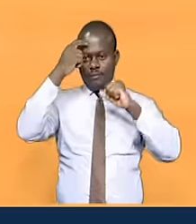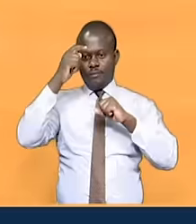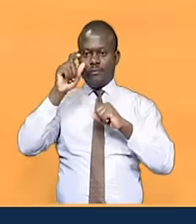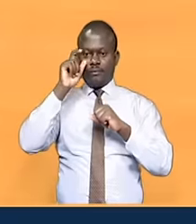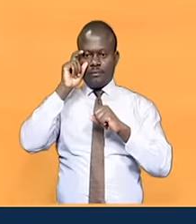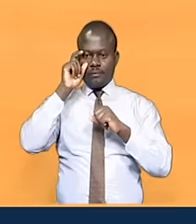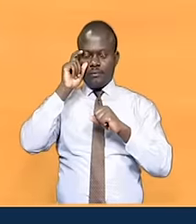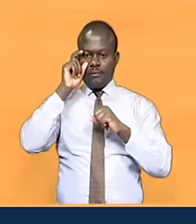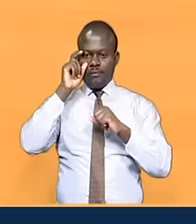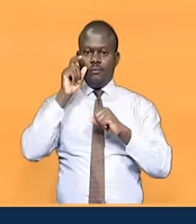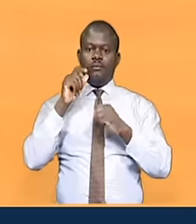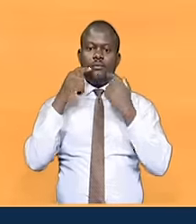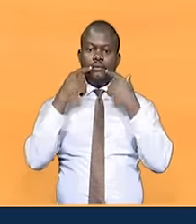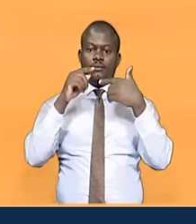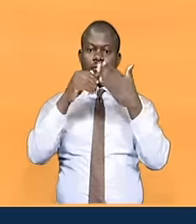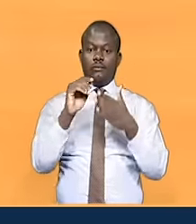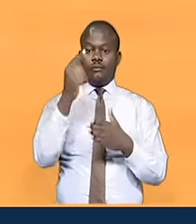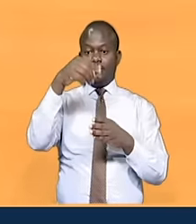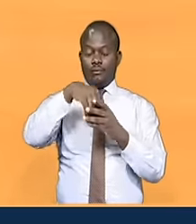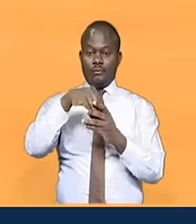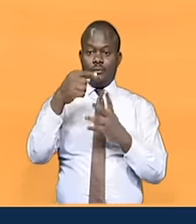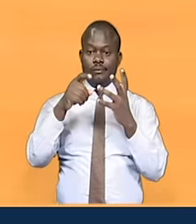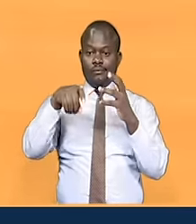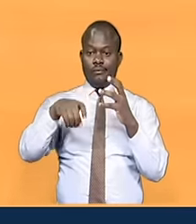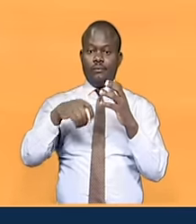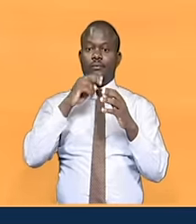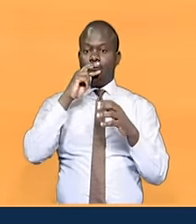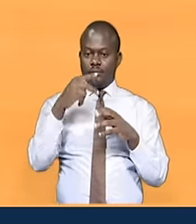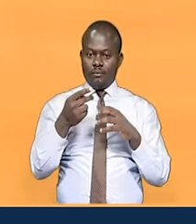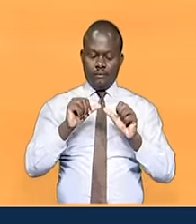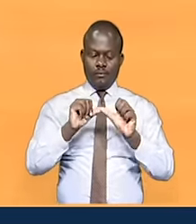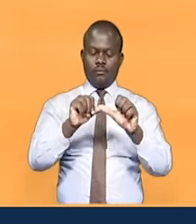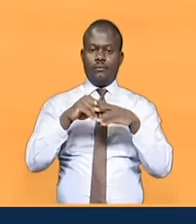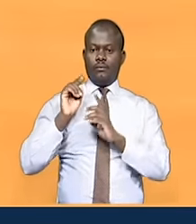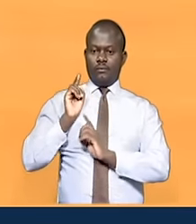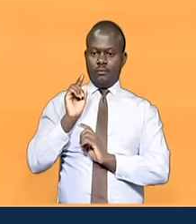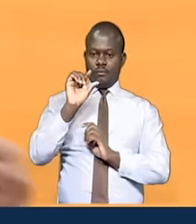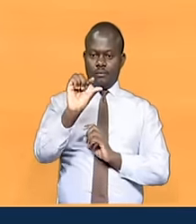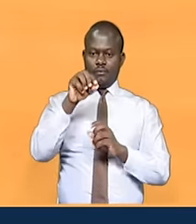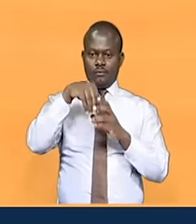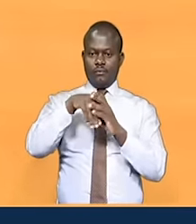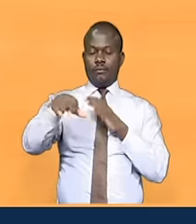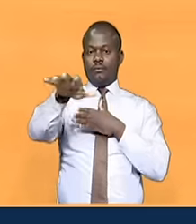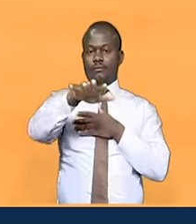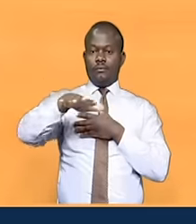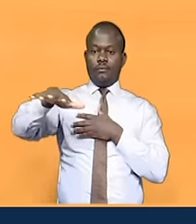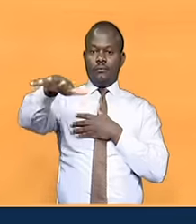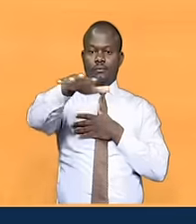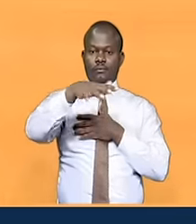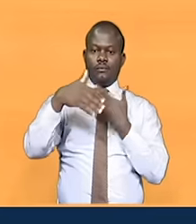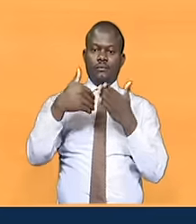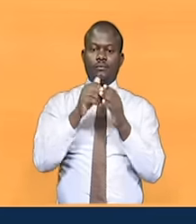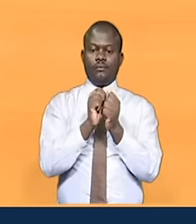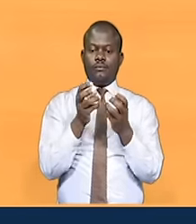y'u Rwanda Paul Kagame asanga kimwe mu bikwiye kuba igisubizo kirambye ku mutekano muke mu karere k'ibiyaga bigari